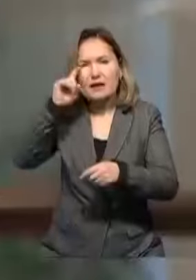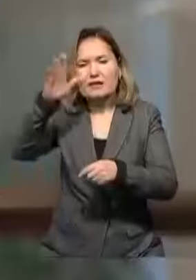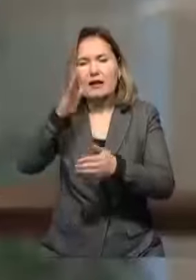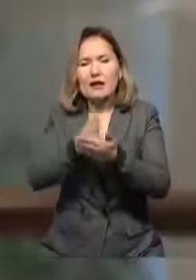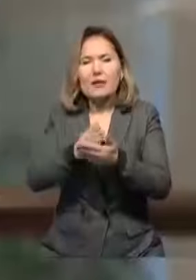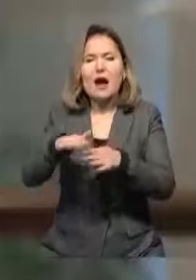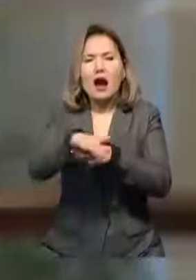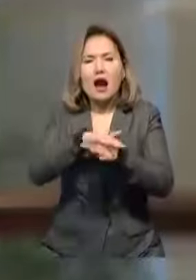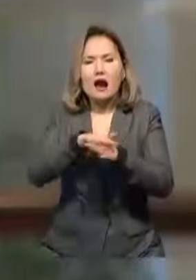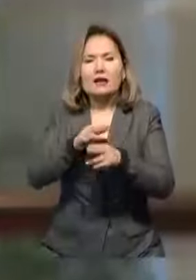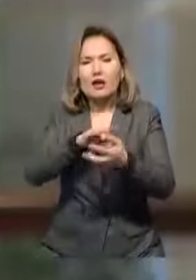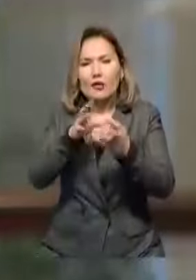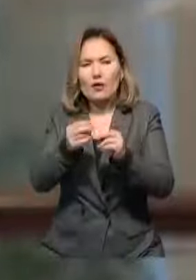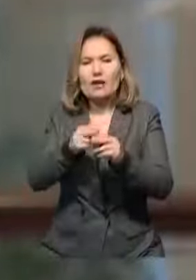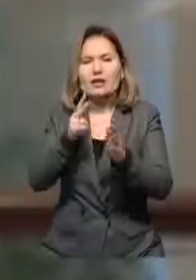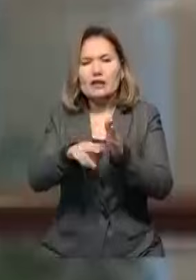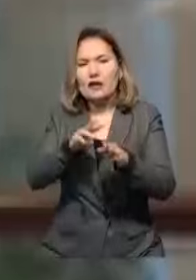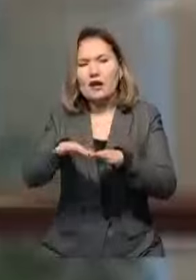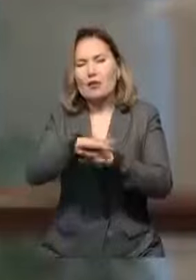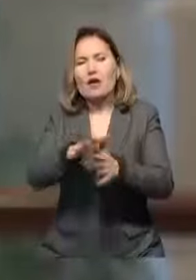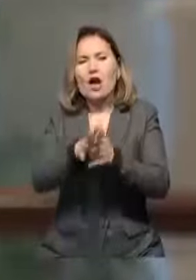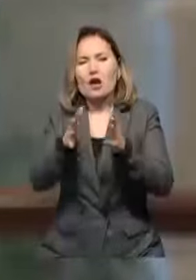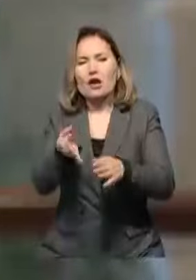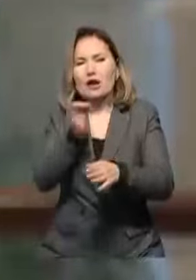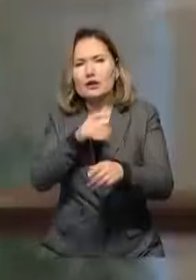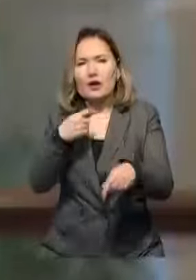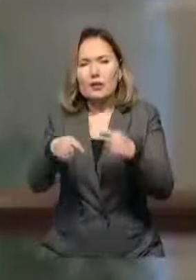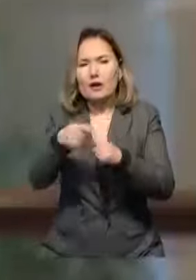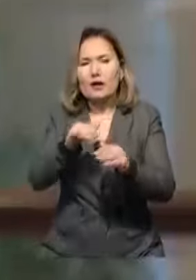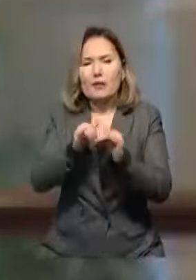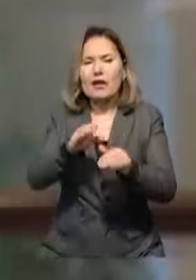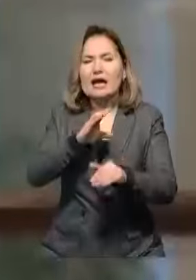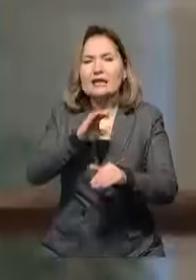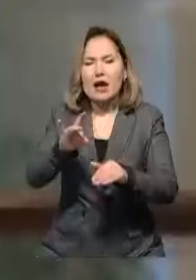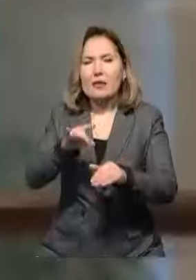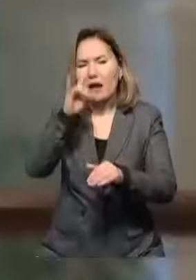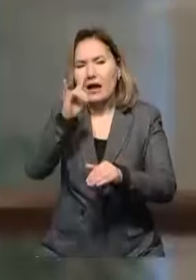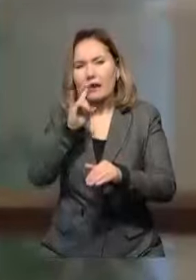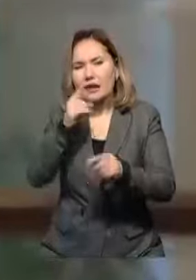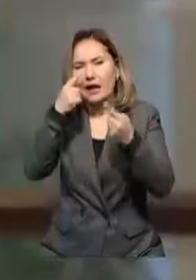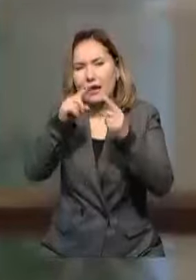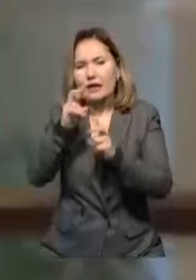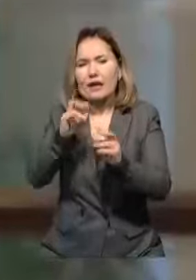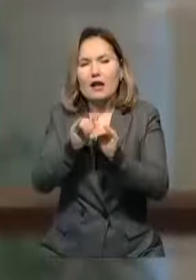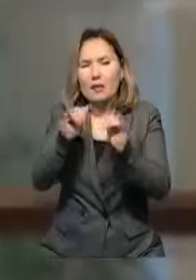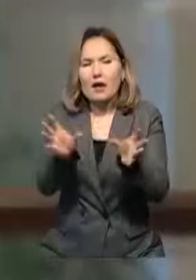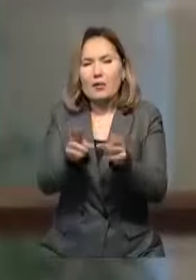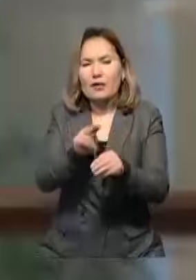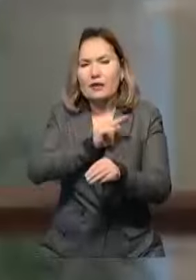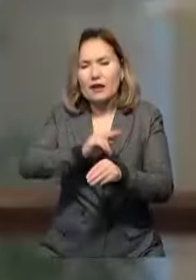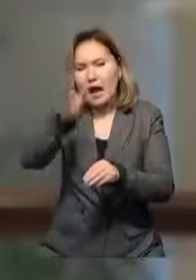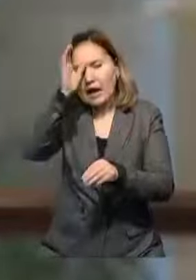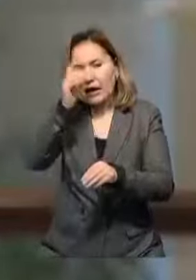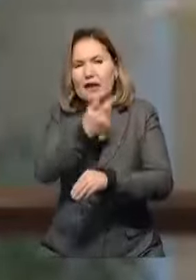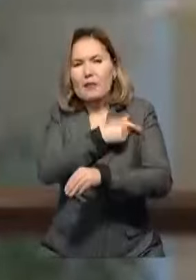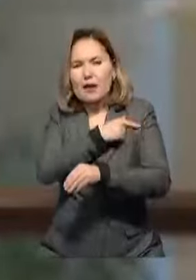аймақтағы халық саны 80 миллионнан асады. Бұл біз үшін үлкен нарық. Қазақстан мен Сингапур ақпараттық технология, инженерия, ғылыми